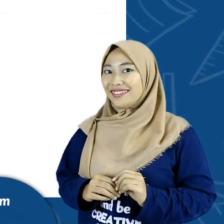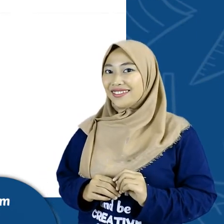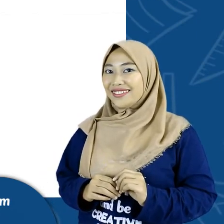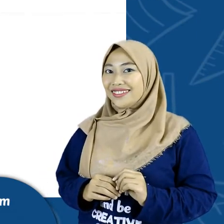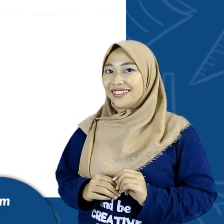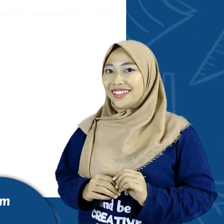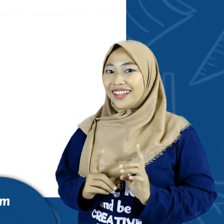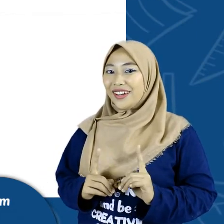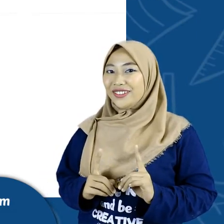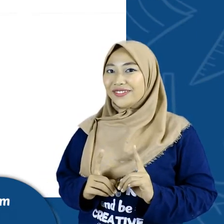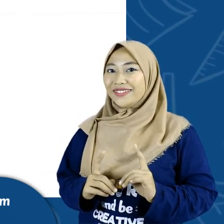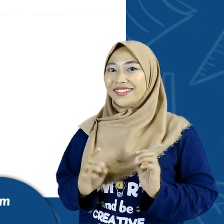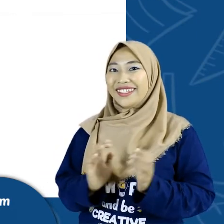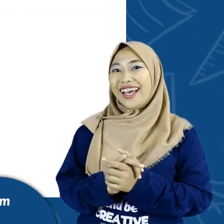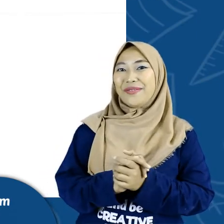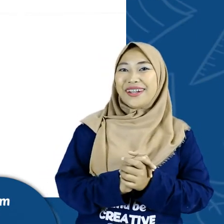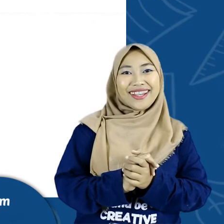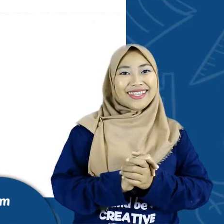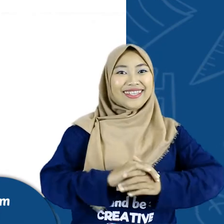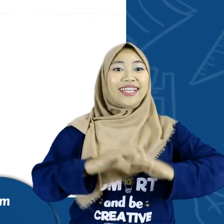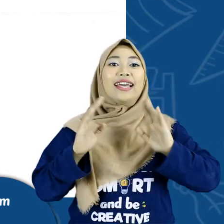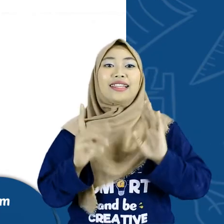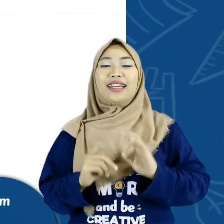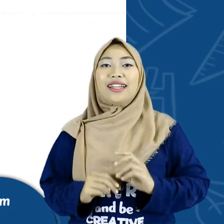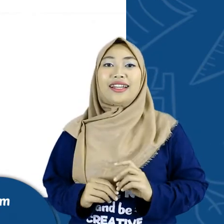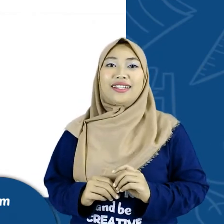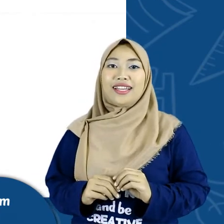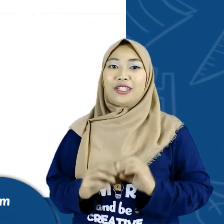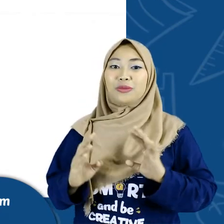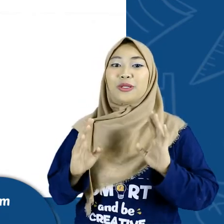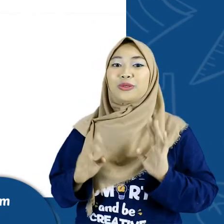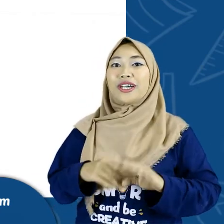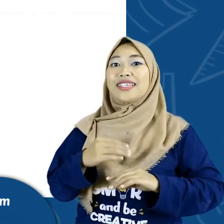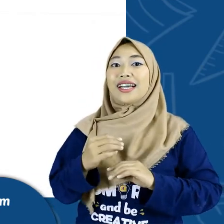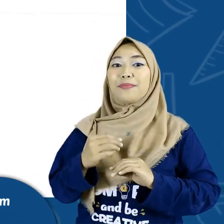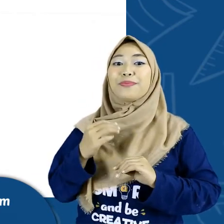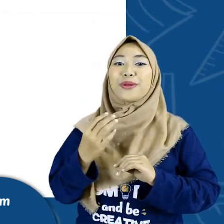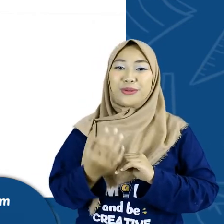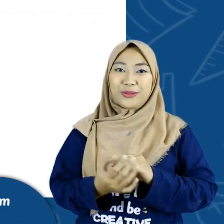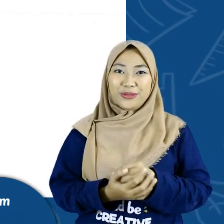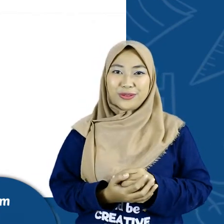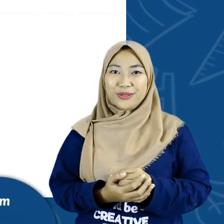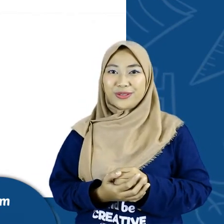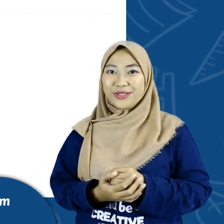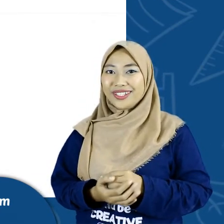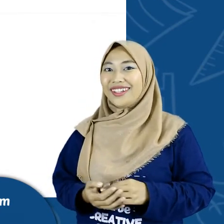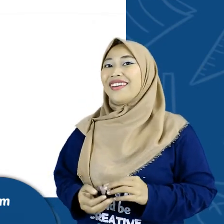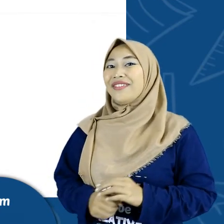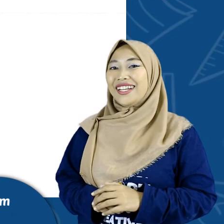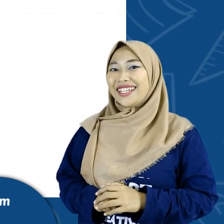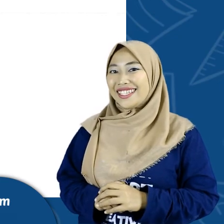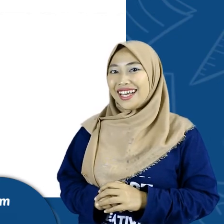titik-titik mental. Ya, benar. Jadi, Tina dan Nadia itu menunjukkan sikap